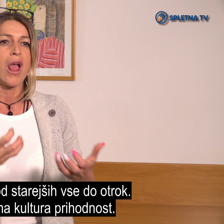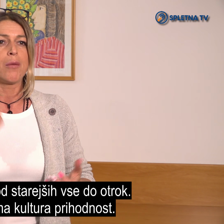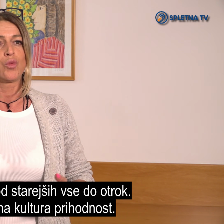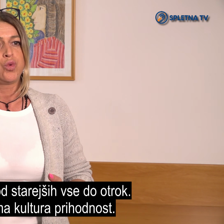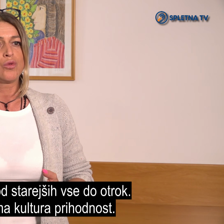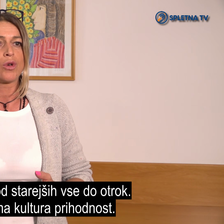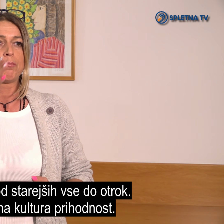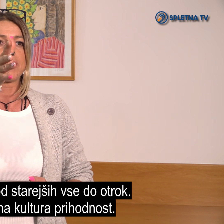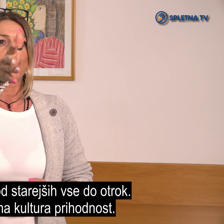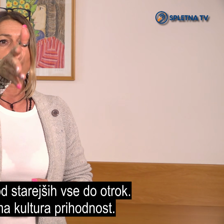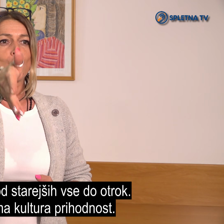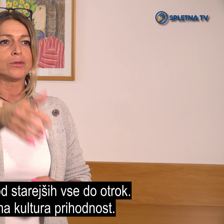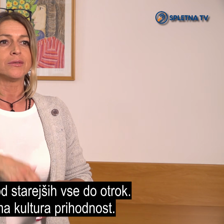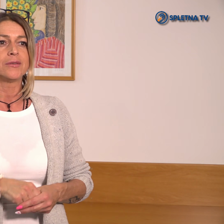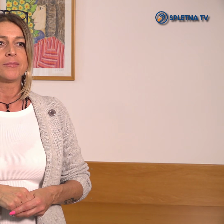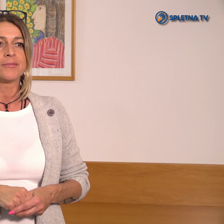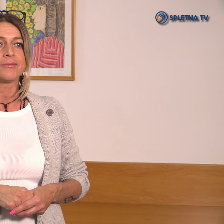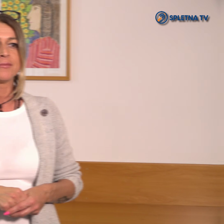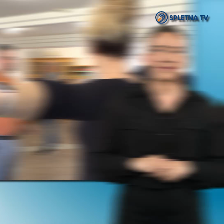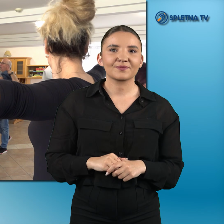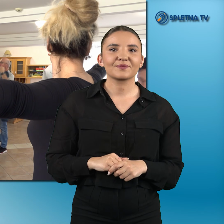Želim, da ima kultura prednost.